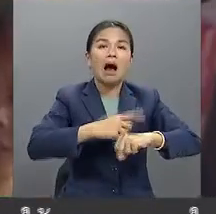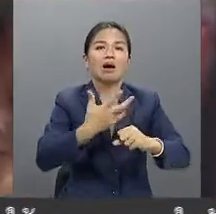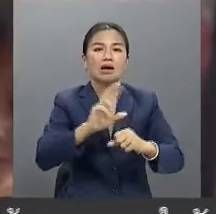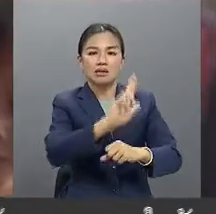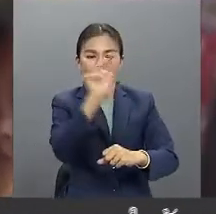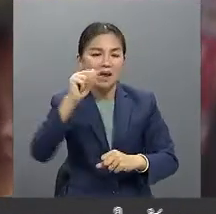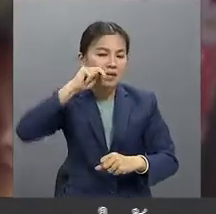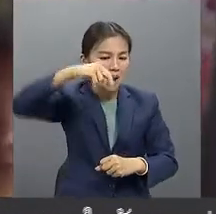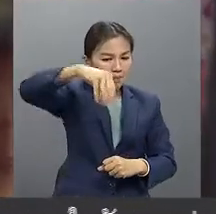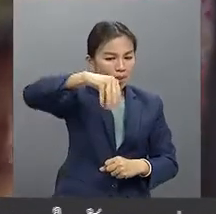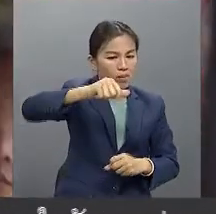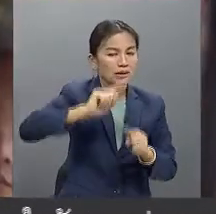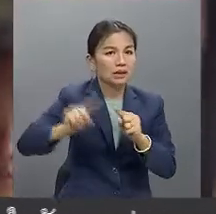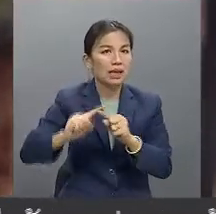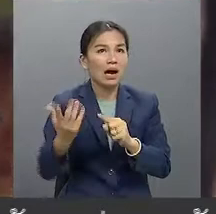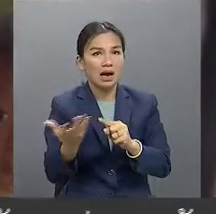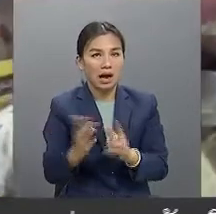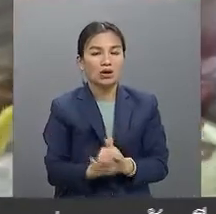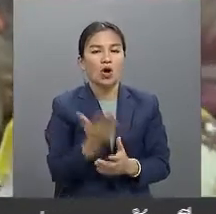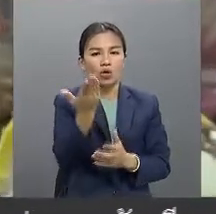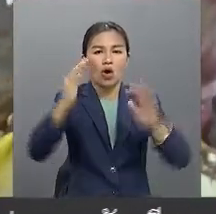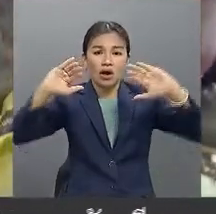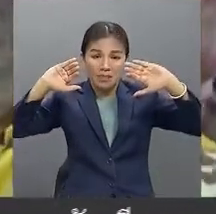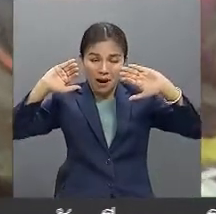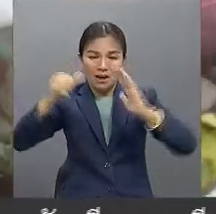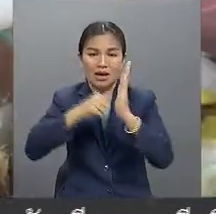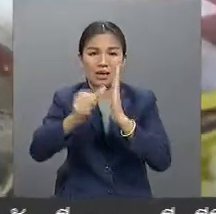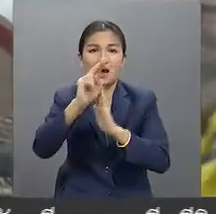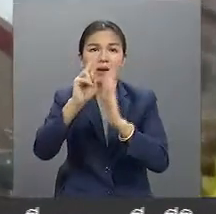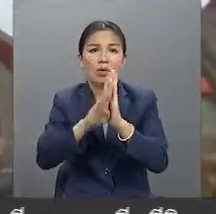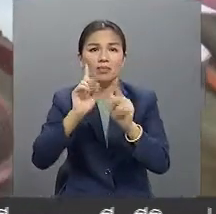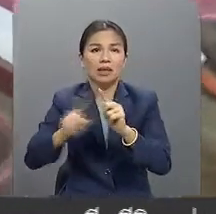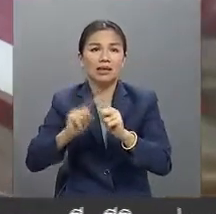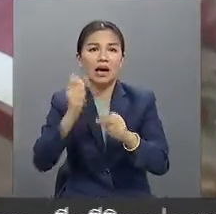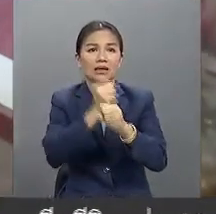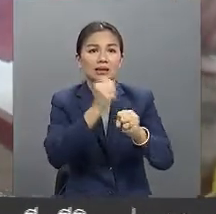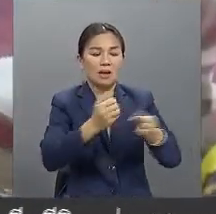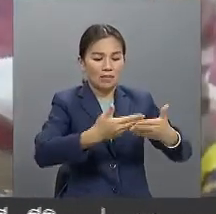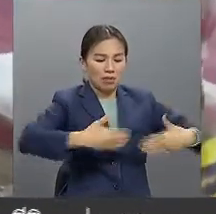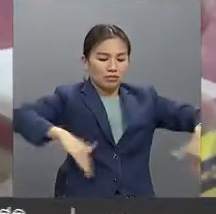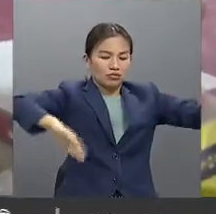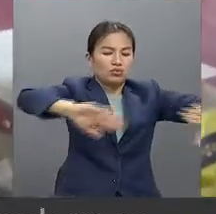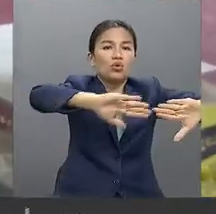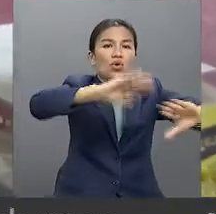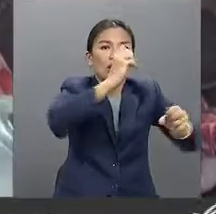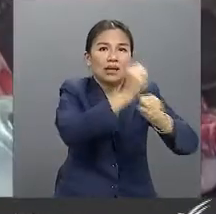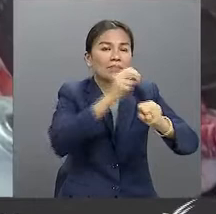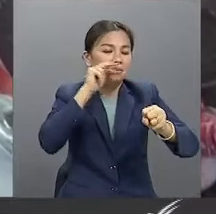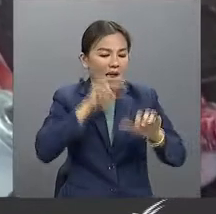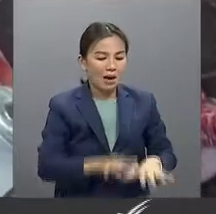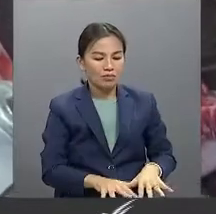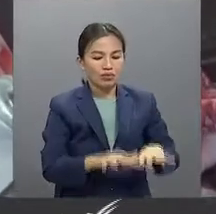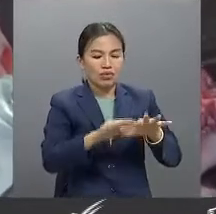ต้องการให้ภาครัฐแก้ไขปัญหาทั้งระบบโดยการสร้างจุดพักน้ำหรือว่าฝ่ายเล็กๆเพิ่มเติมเพื่อเก็บน้ำเอาไว้ใช้ในหน้าแล้ง